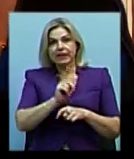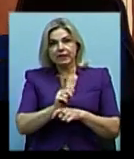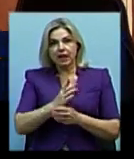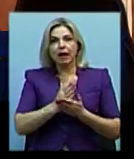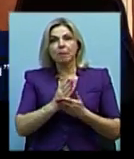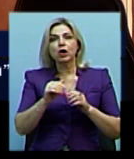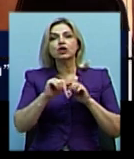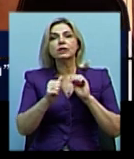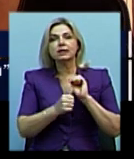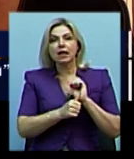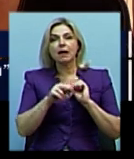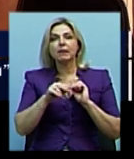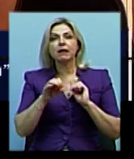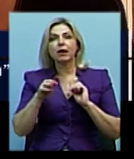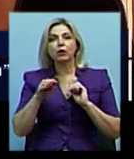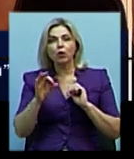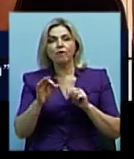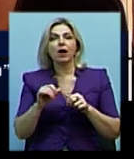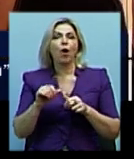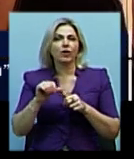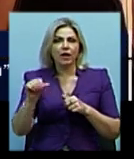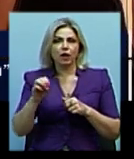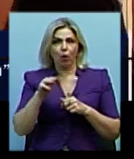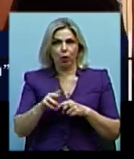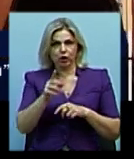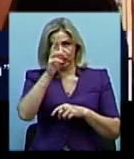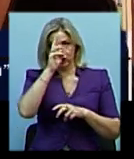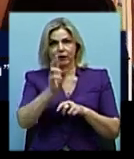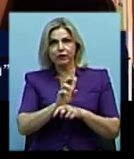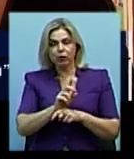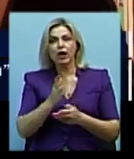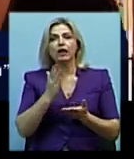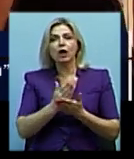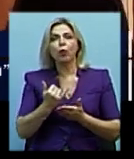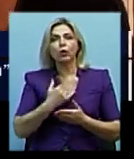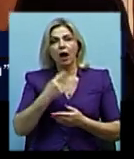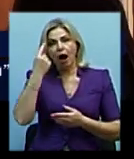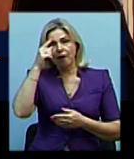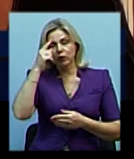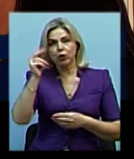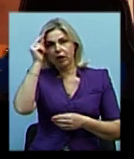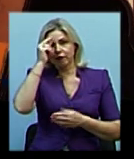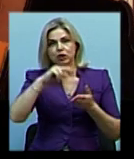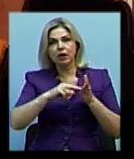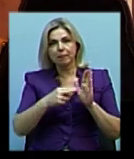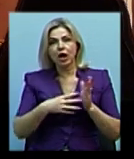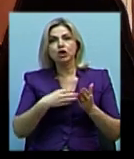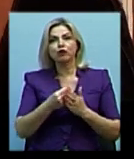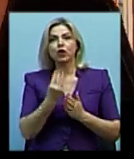16 предметів понад державного стандарту у навчальному плані. У нас свій авторський навчальний план, свій авторський штатний